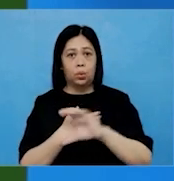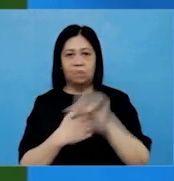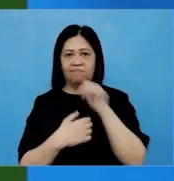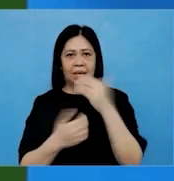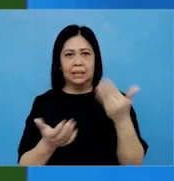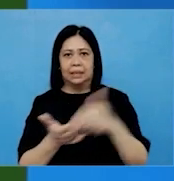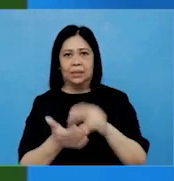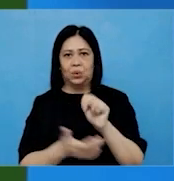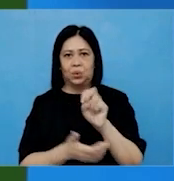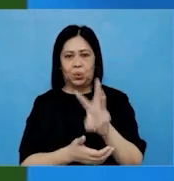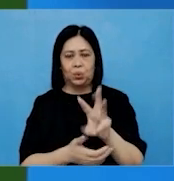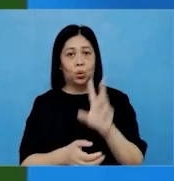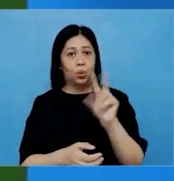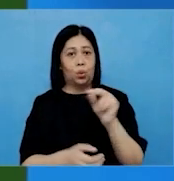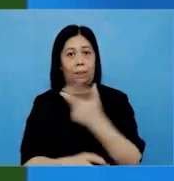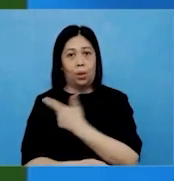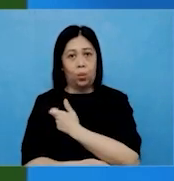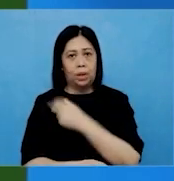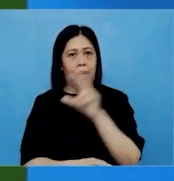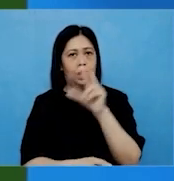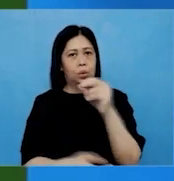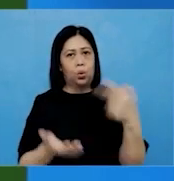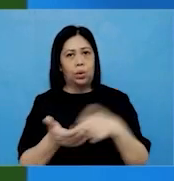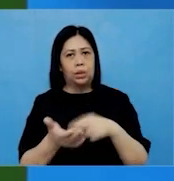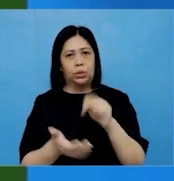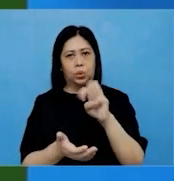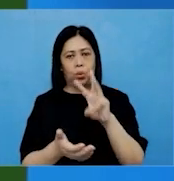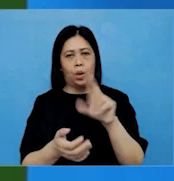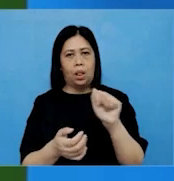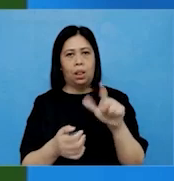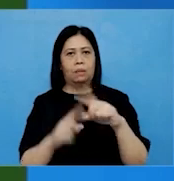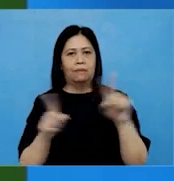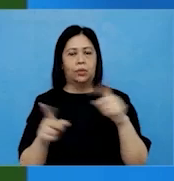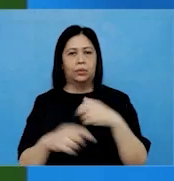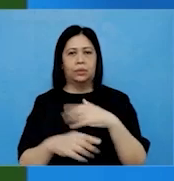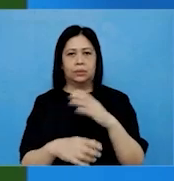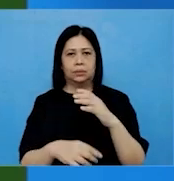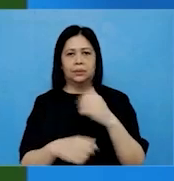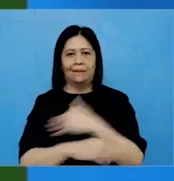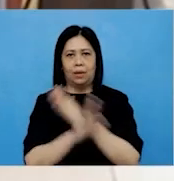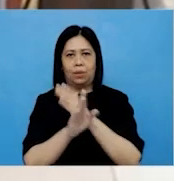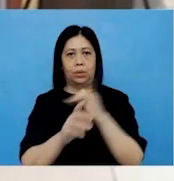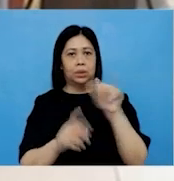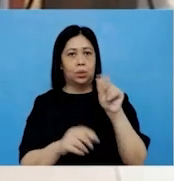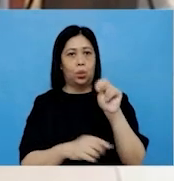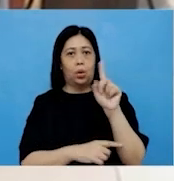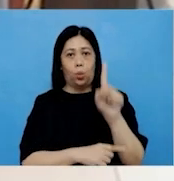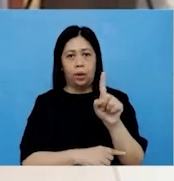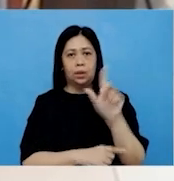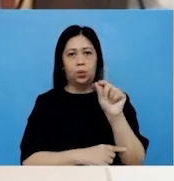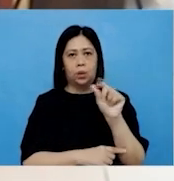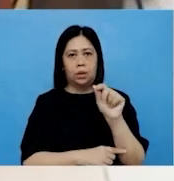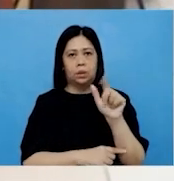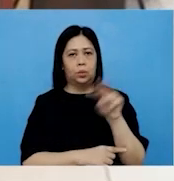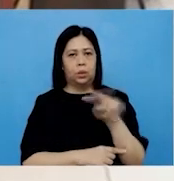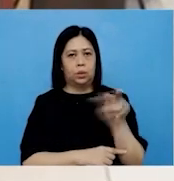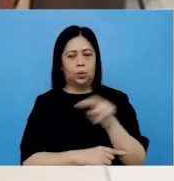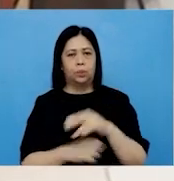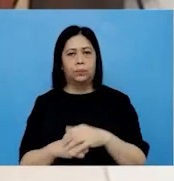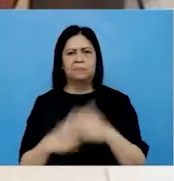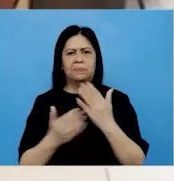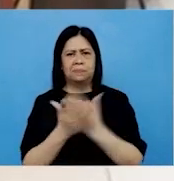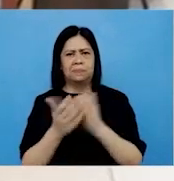No bakuna, no renewal for the city government of Davao by January 1, 2022. Meron namang mga